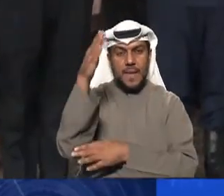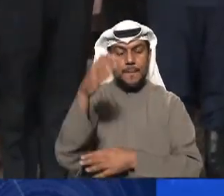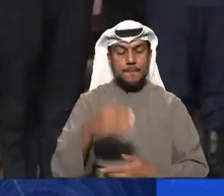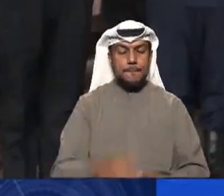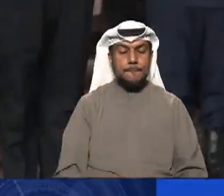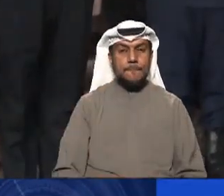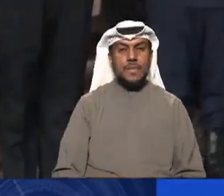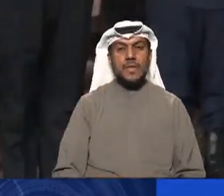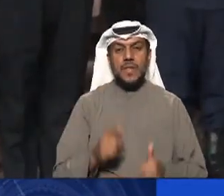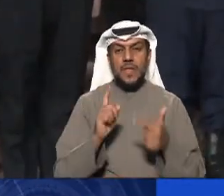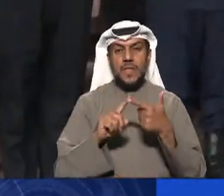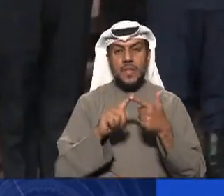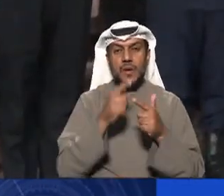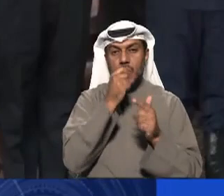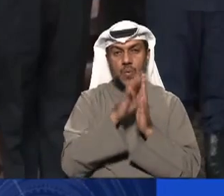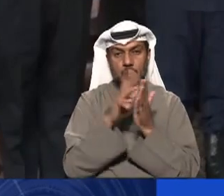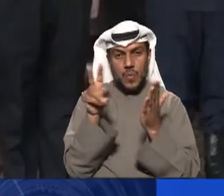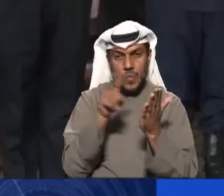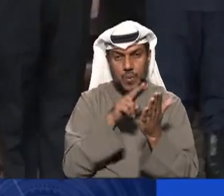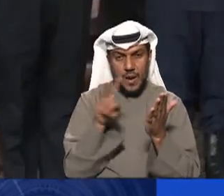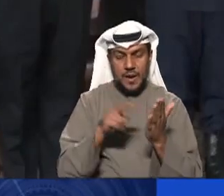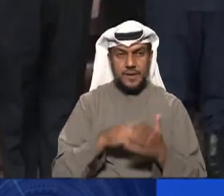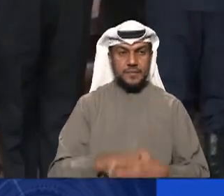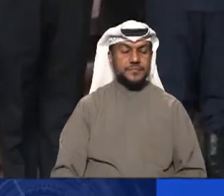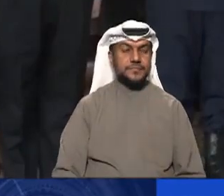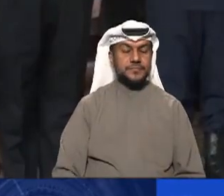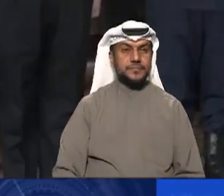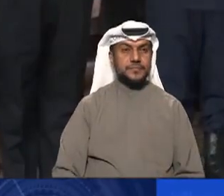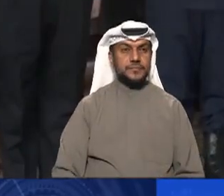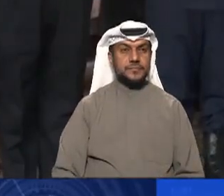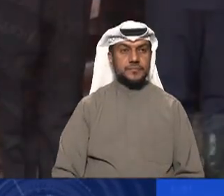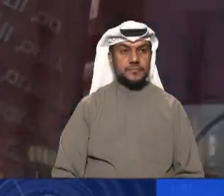ثم آيات من الذكر الحكيم.